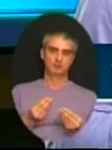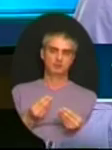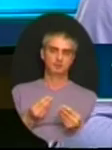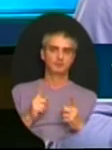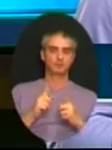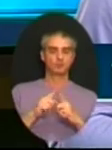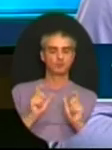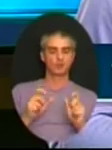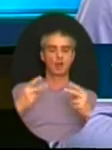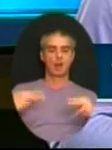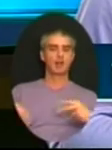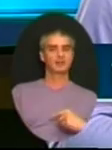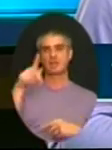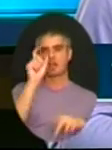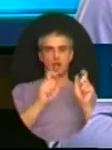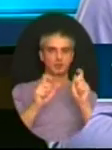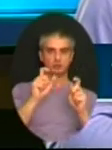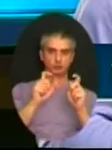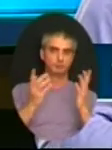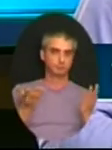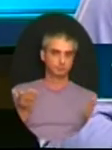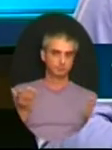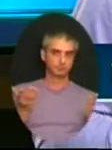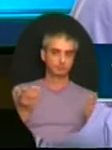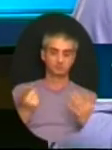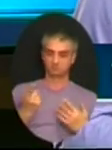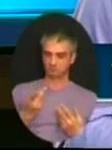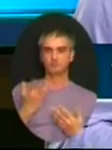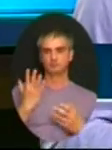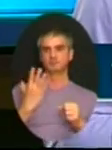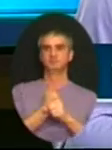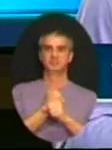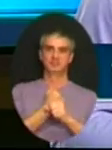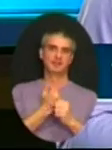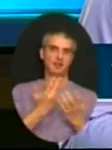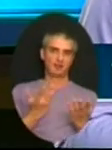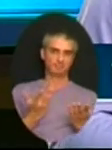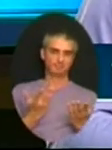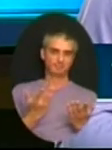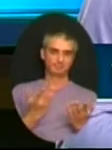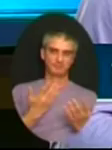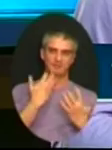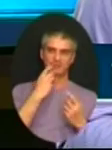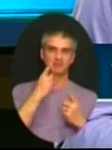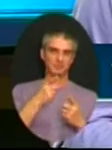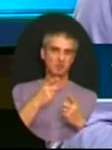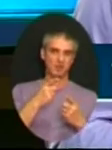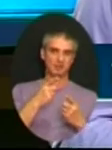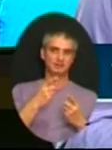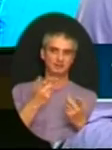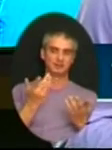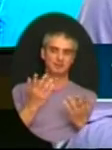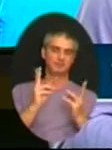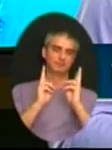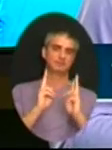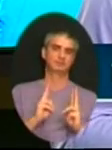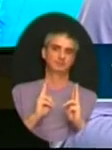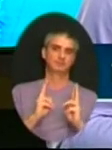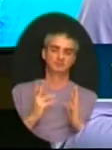אפקט להרתיע את אותם אנשים שמסתובבים שם, הדבר צלח. והסיפור הזה